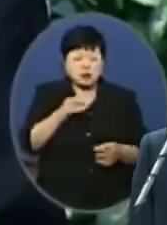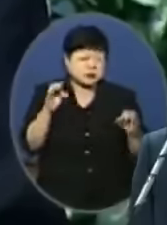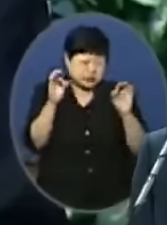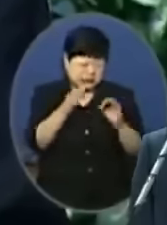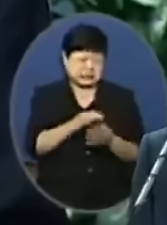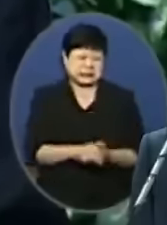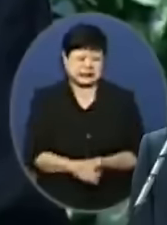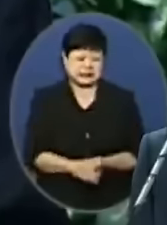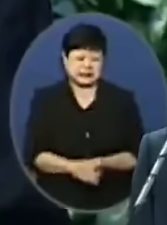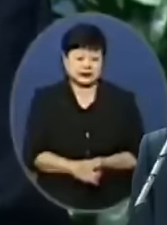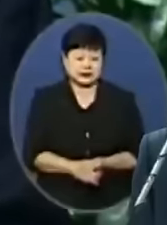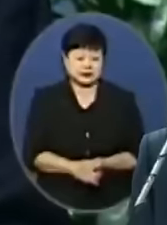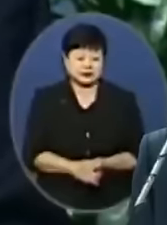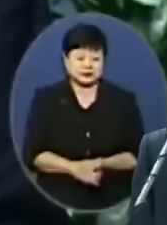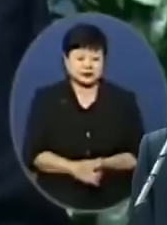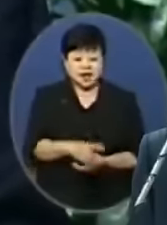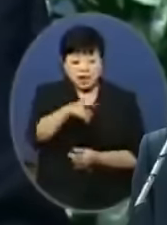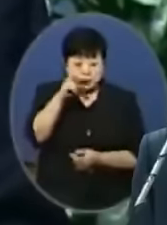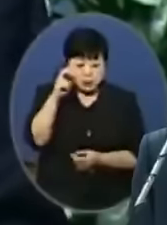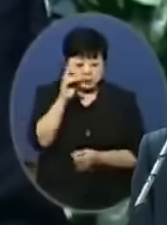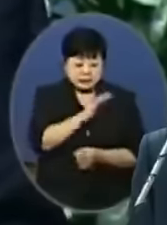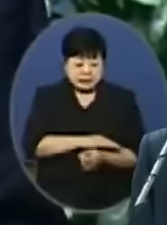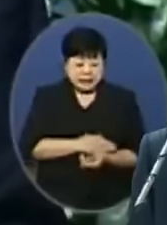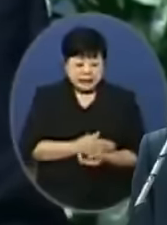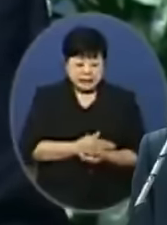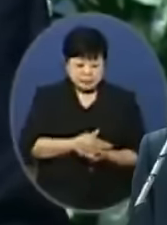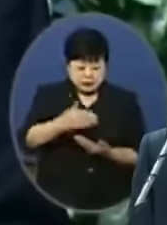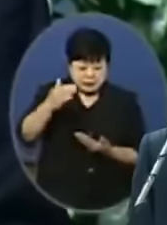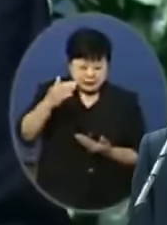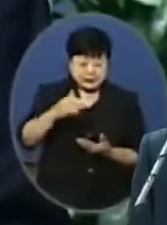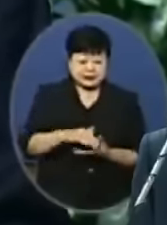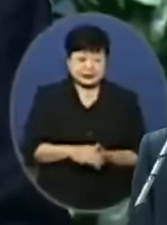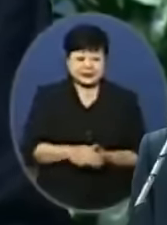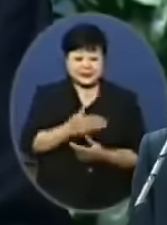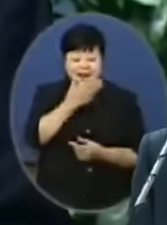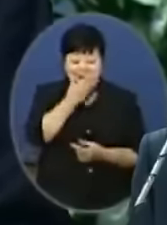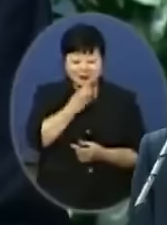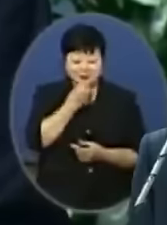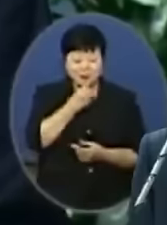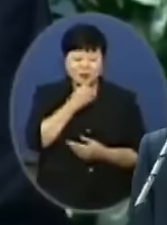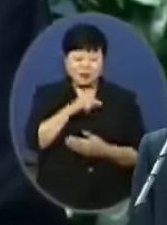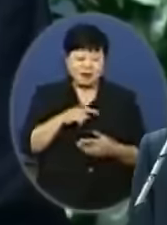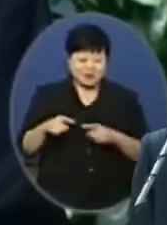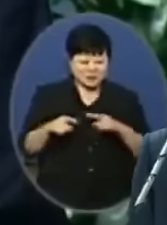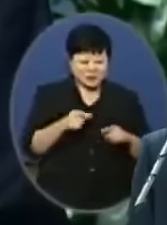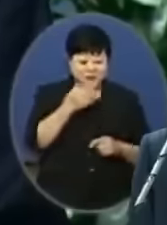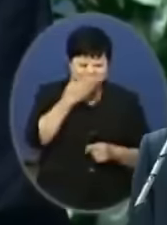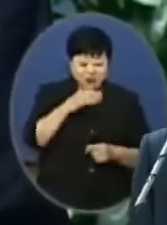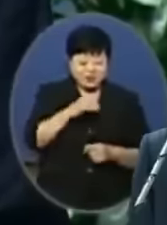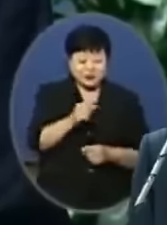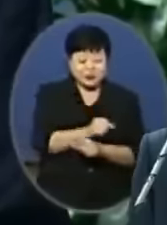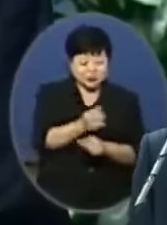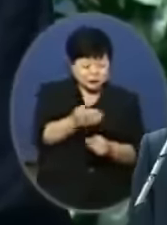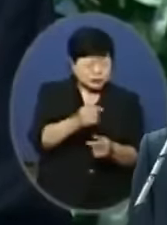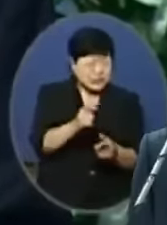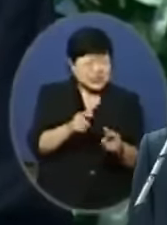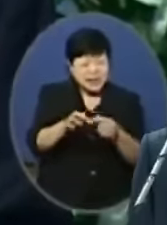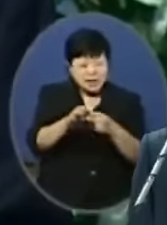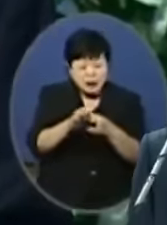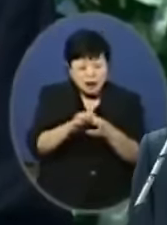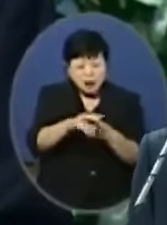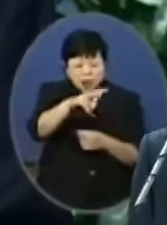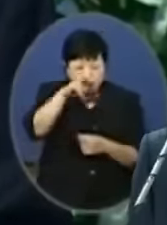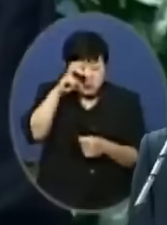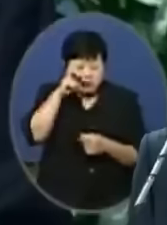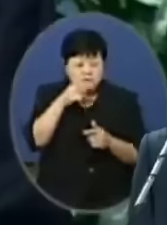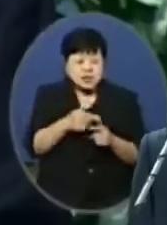것입니다. 미움을 잘 처리해야 행복을 마음속에 누릴 수 있는 것입니다. 이웃을 용서하지 않을 때